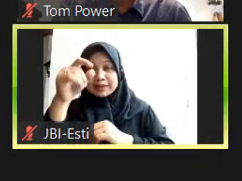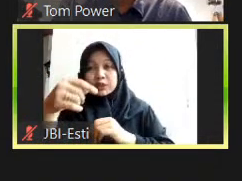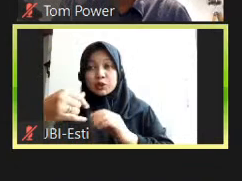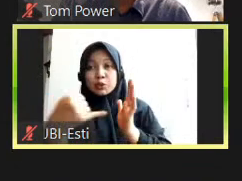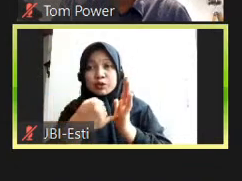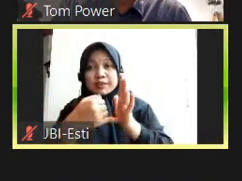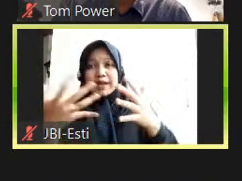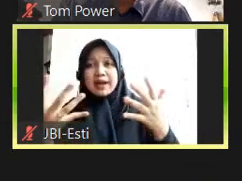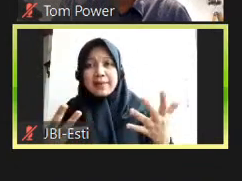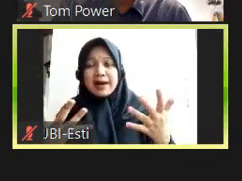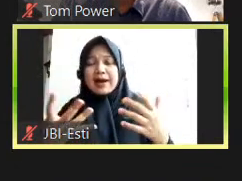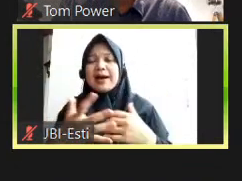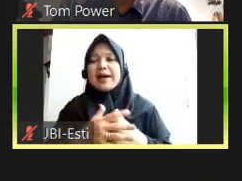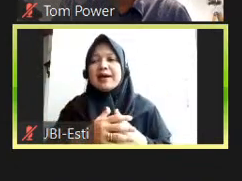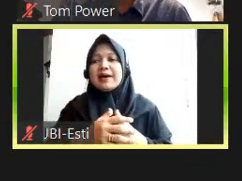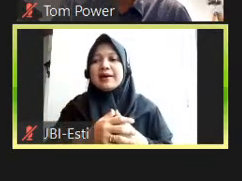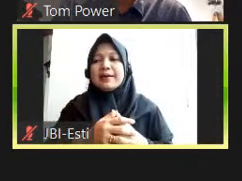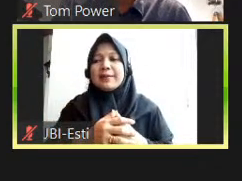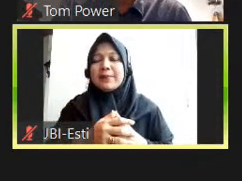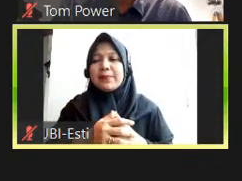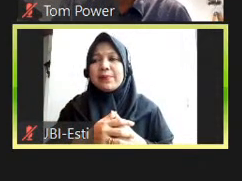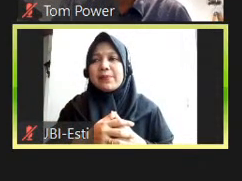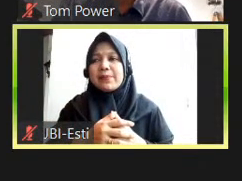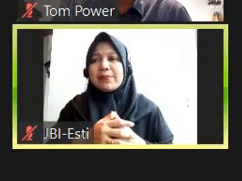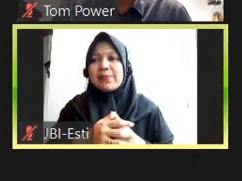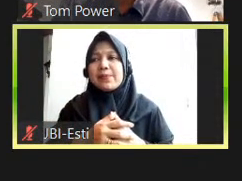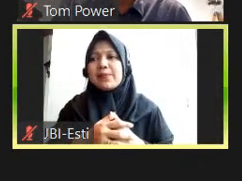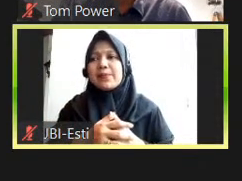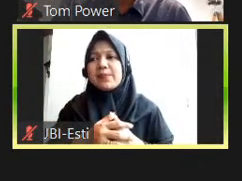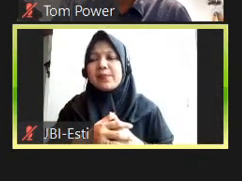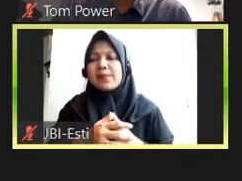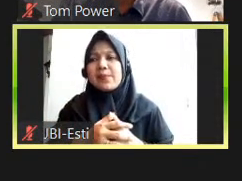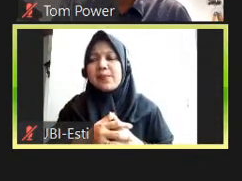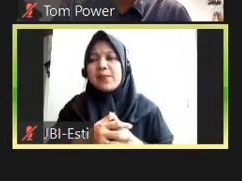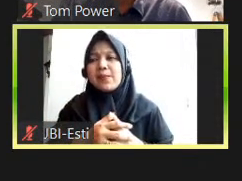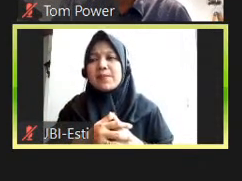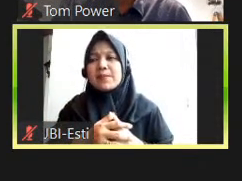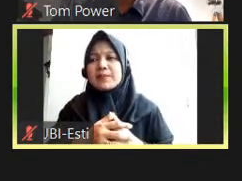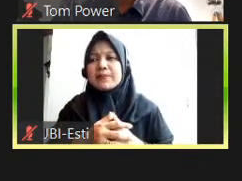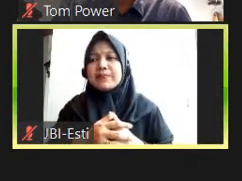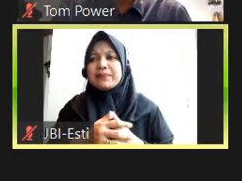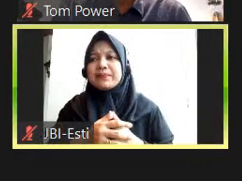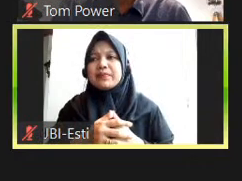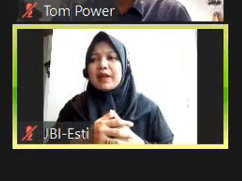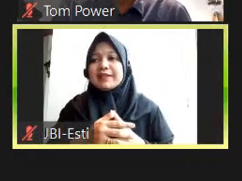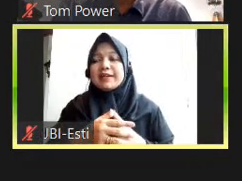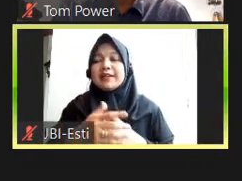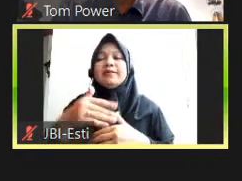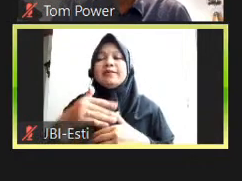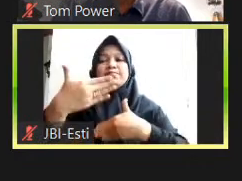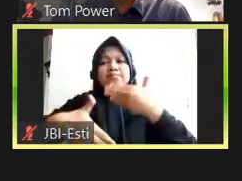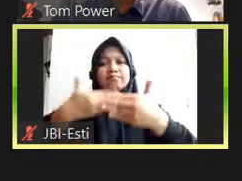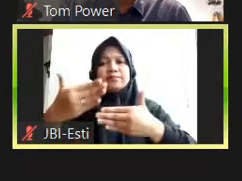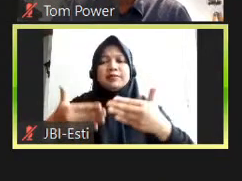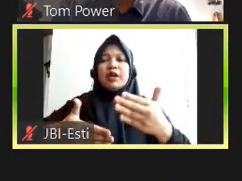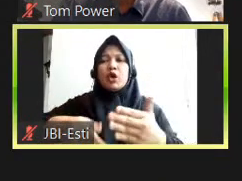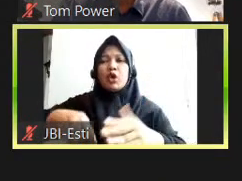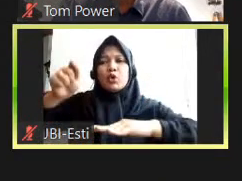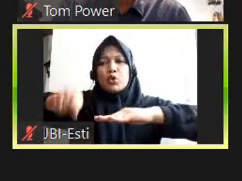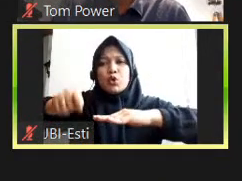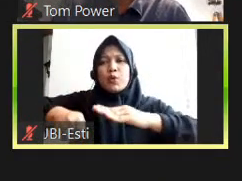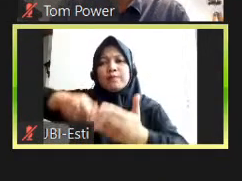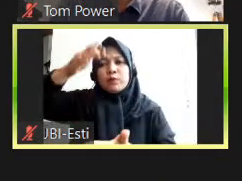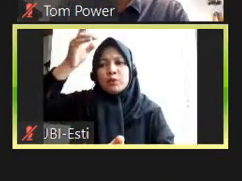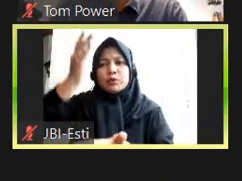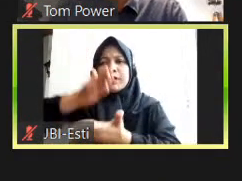penegakan hukum bukan hanya dalam bentuk penegakan Undang-Undang ITE, tapi juga dalam bentuk memidanakan